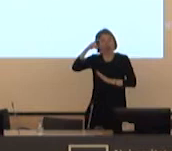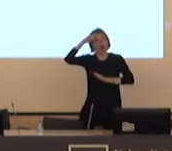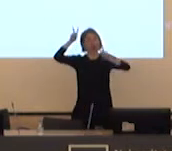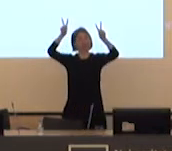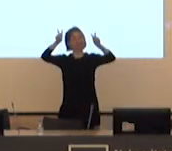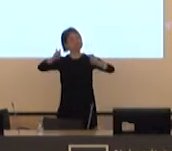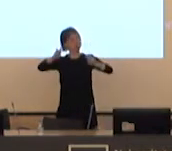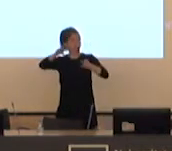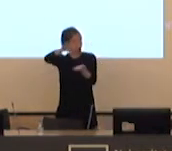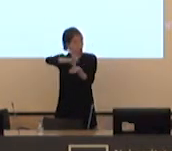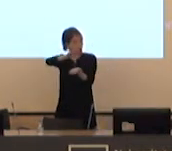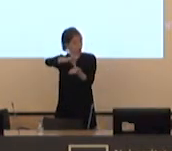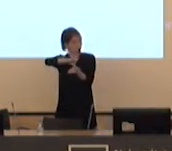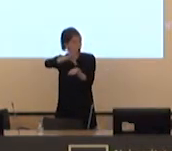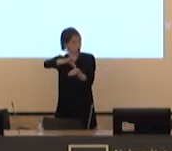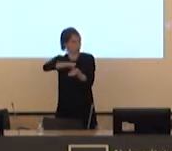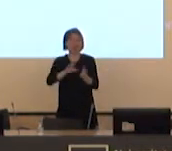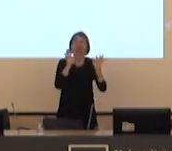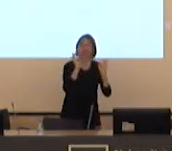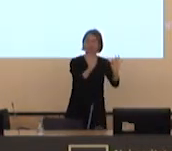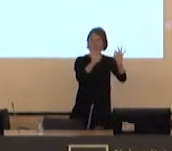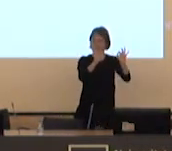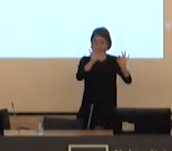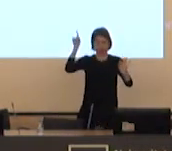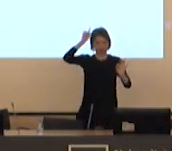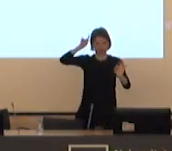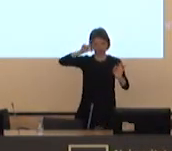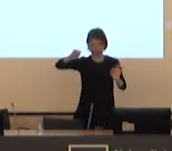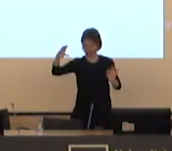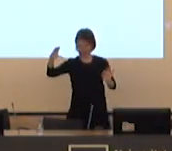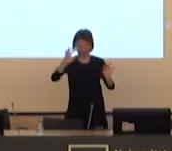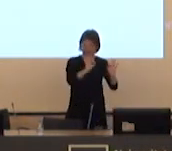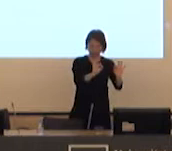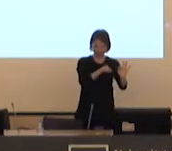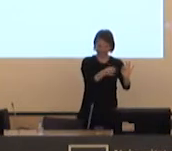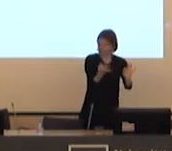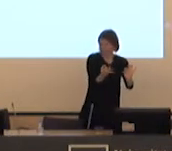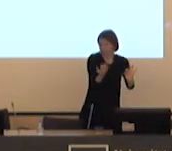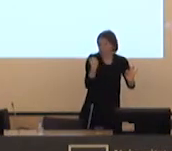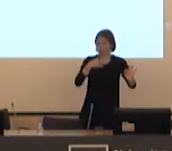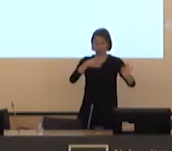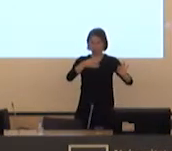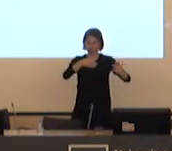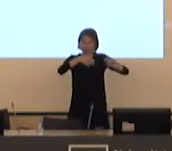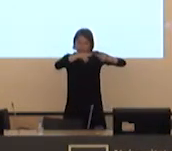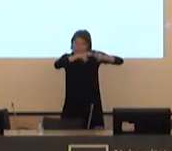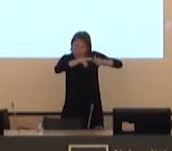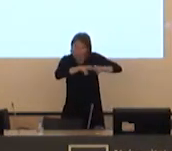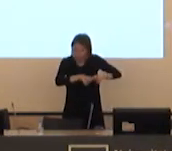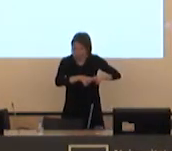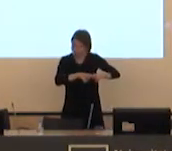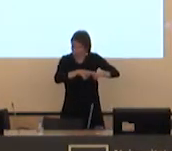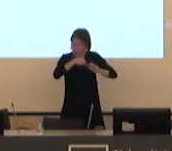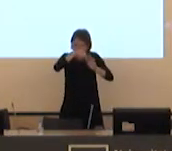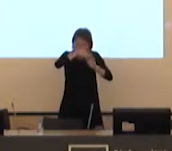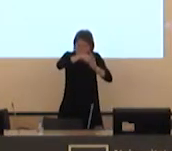pel que diu a la formació en recerca de les persones sordes i d'aquests alumnes d'especialista